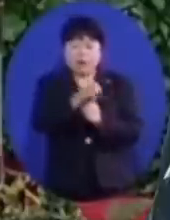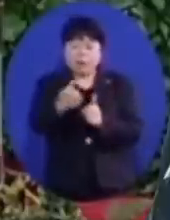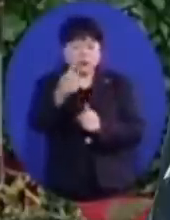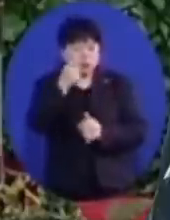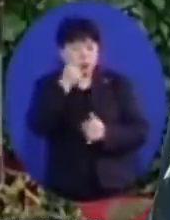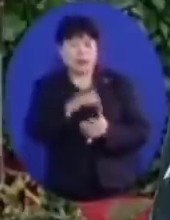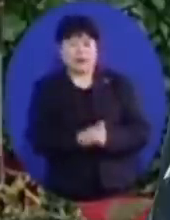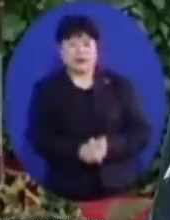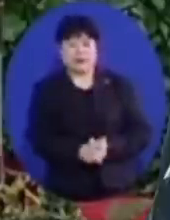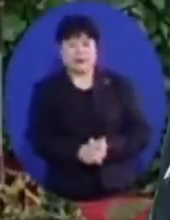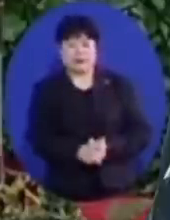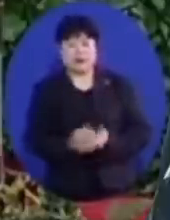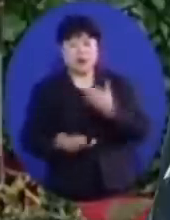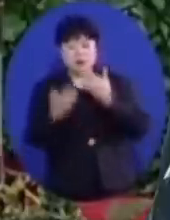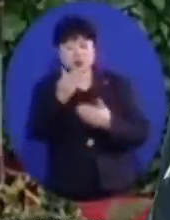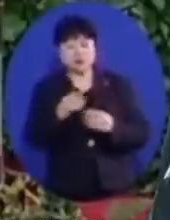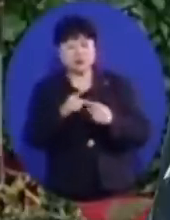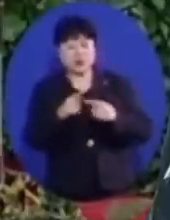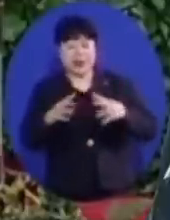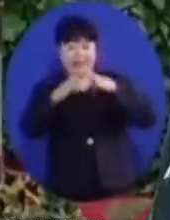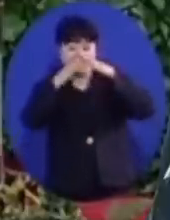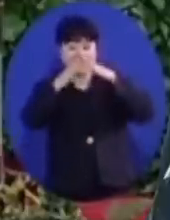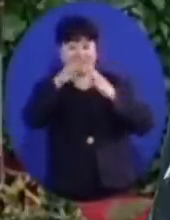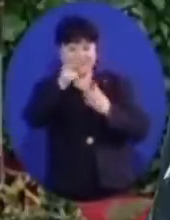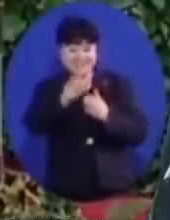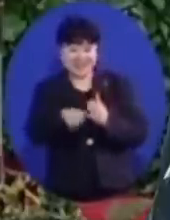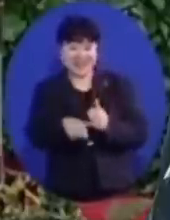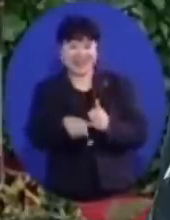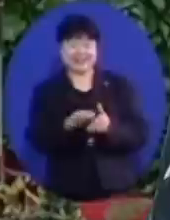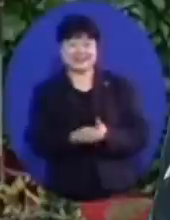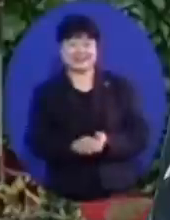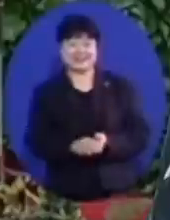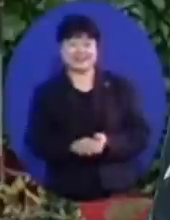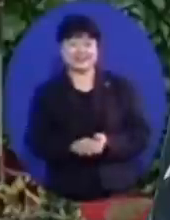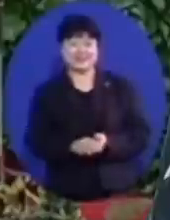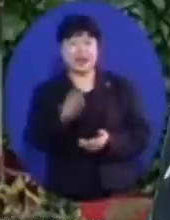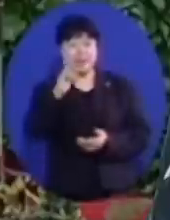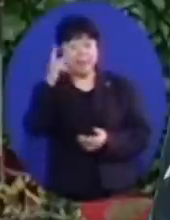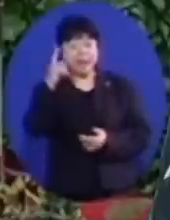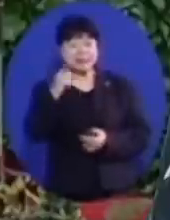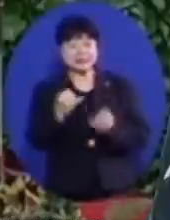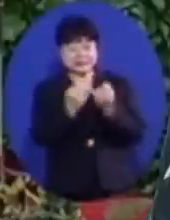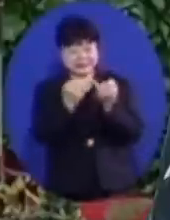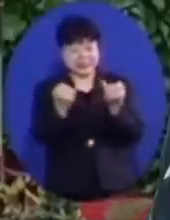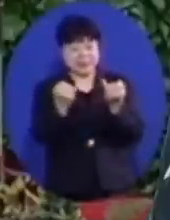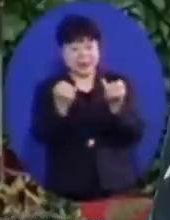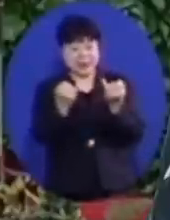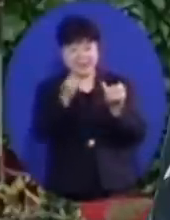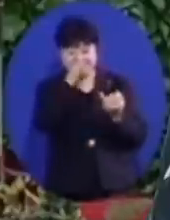없습니다 제가 불광동에서 교회를 계속했을 때 박수미 자매님이라는